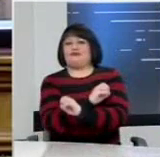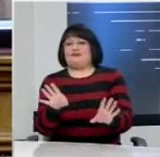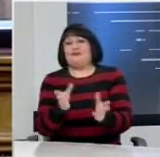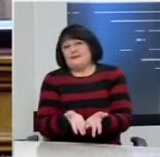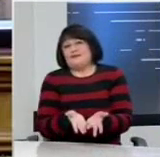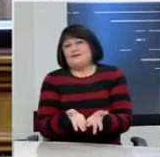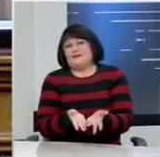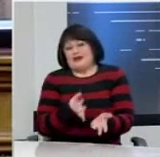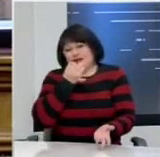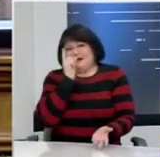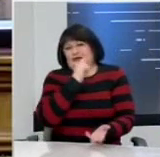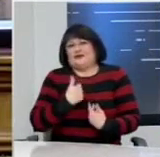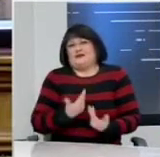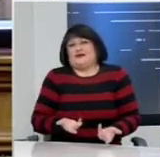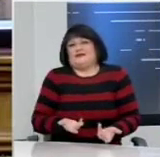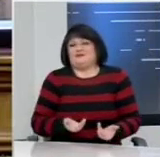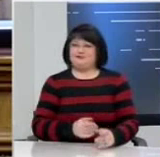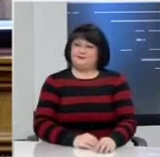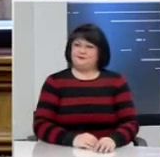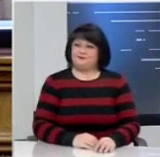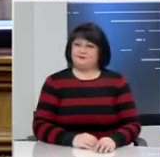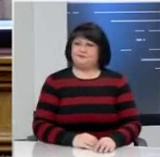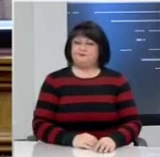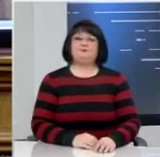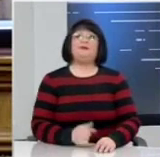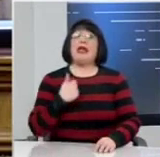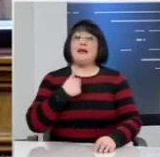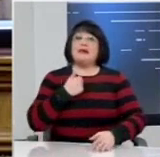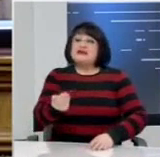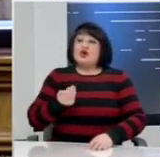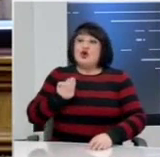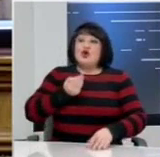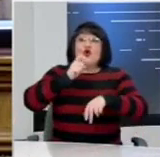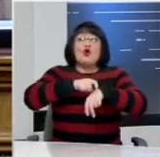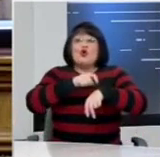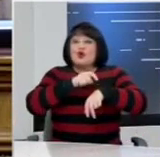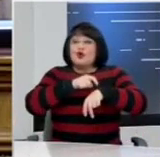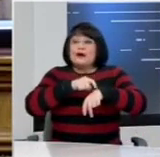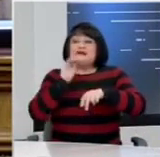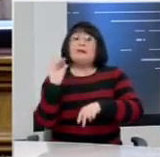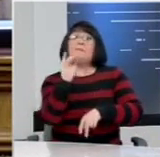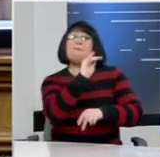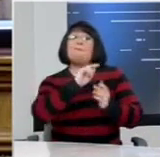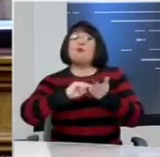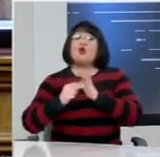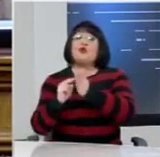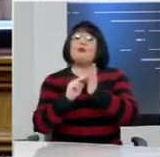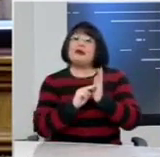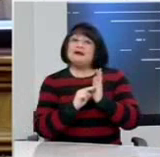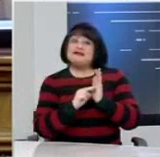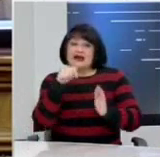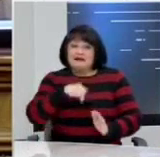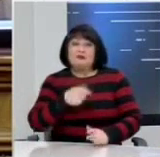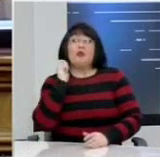δημοσιότητας. Εμείς εγκαίρως προειδοποίησαμε ότι αυτή η πολιτική